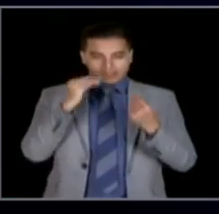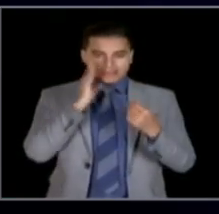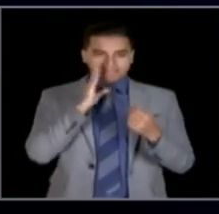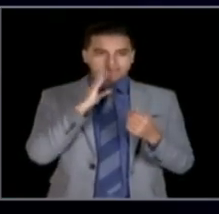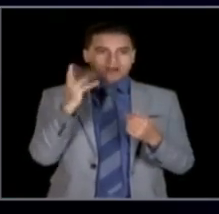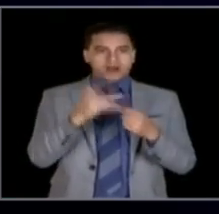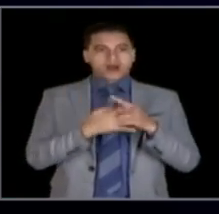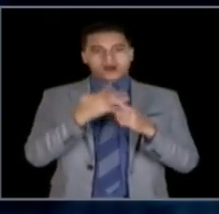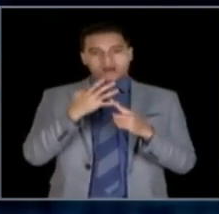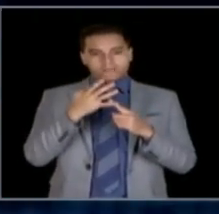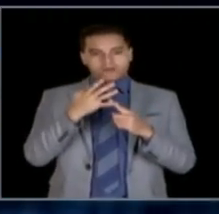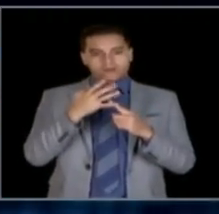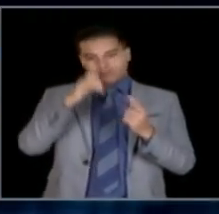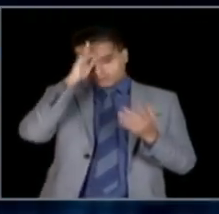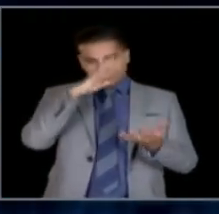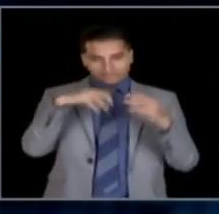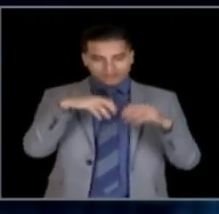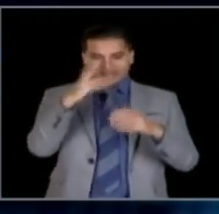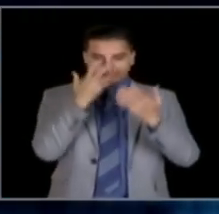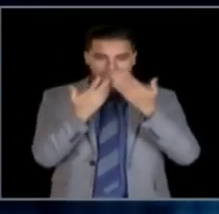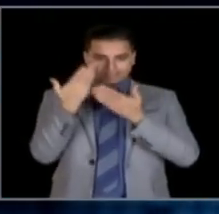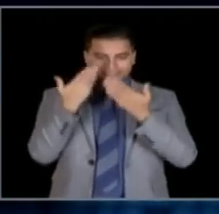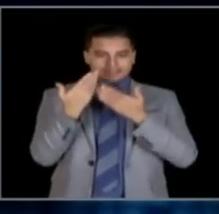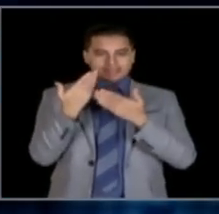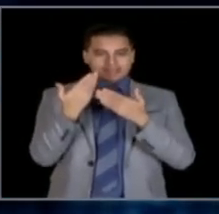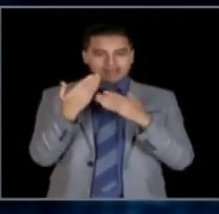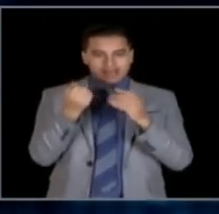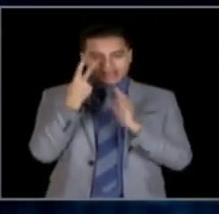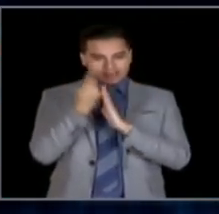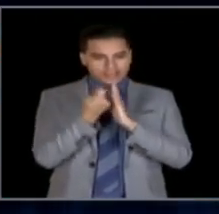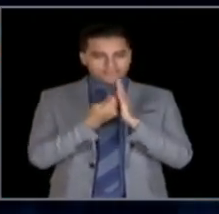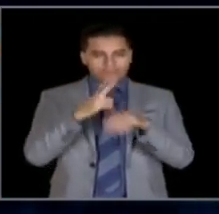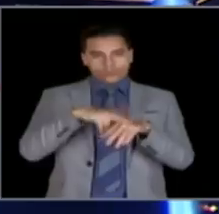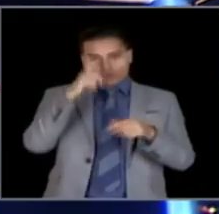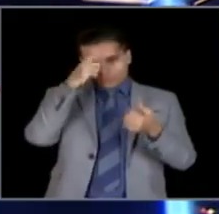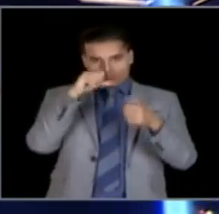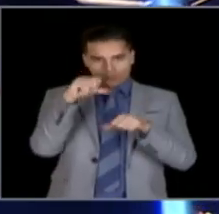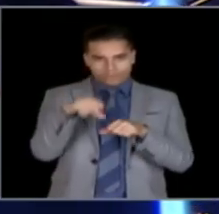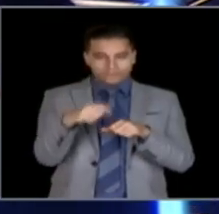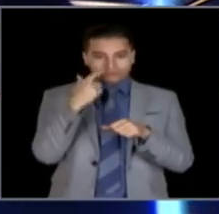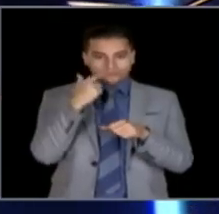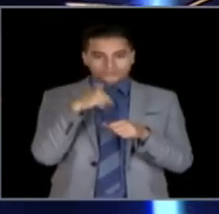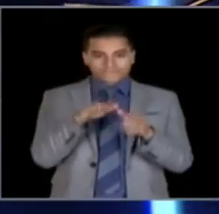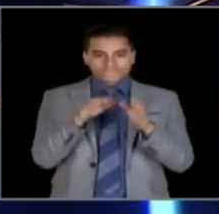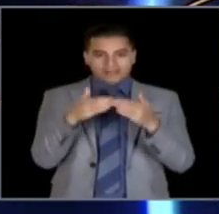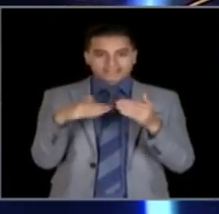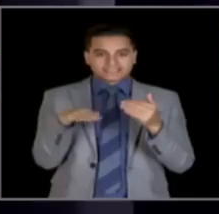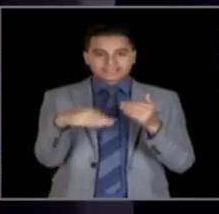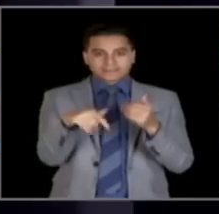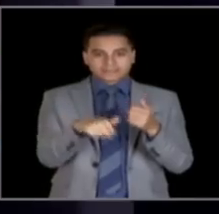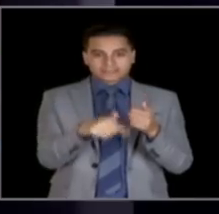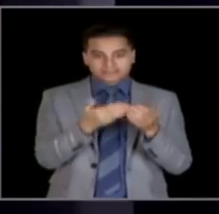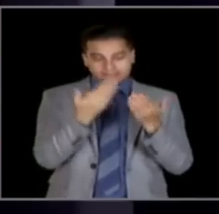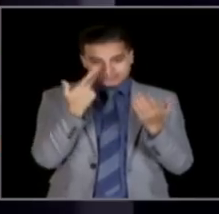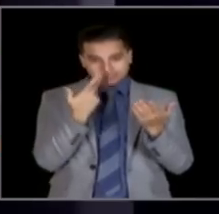فقره العلم اربع اجزاء: جغرافيا، تاريخ، ادب، وعلوم. التماسيح